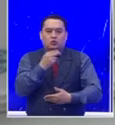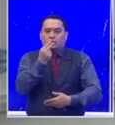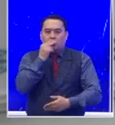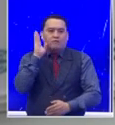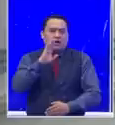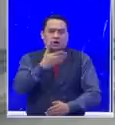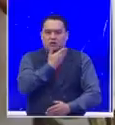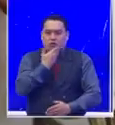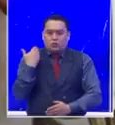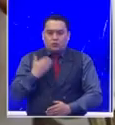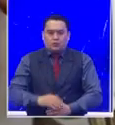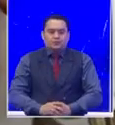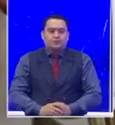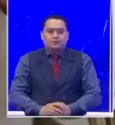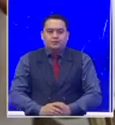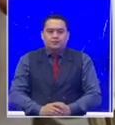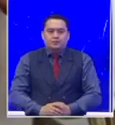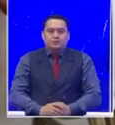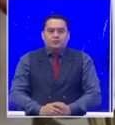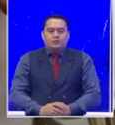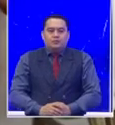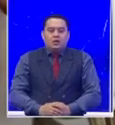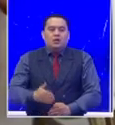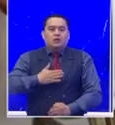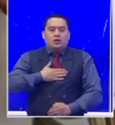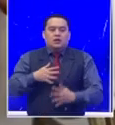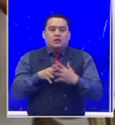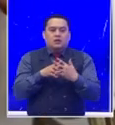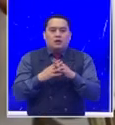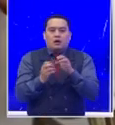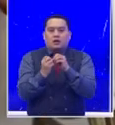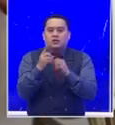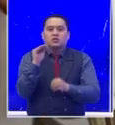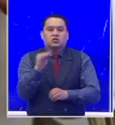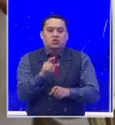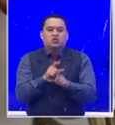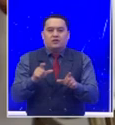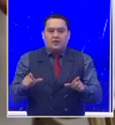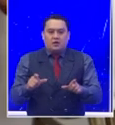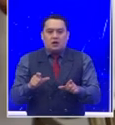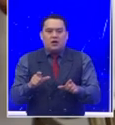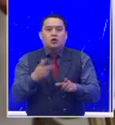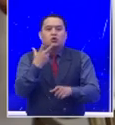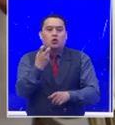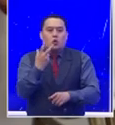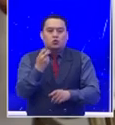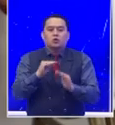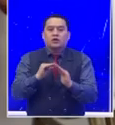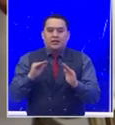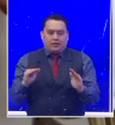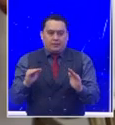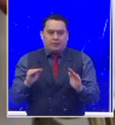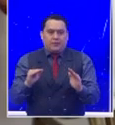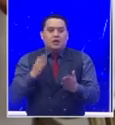питьевой воды. В нашем поселке проживает около 11 тысяч жителей. Из них около 300 – это ученики.